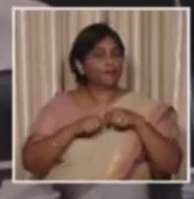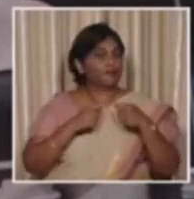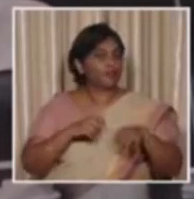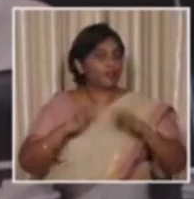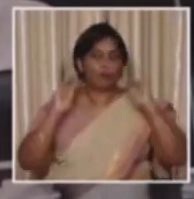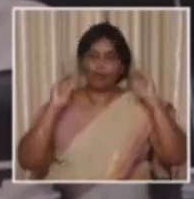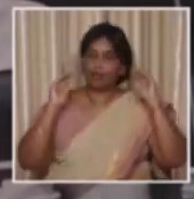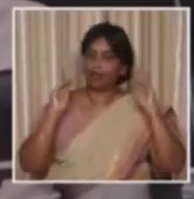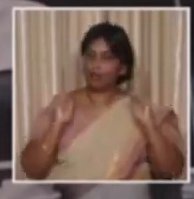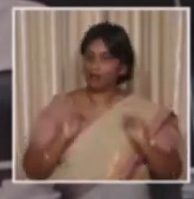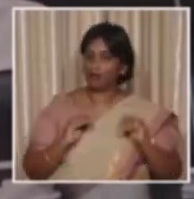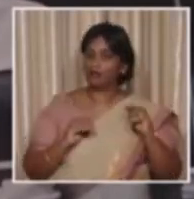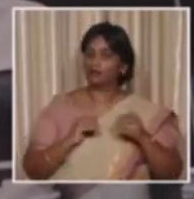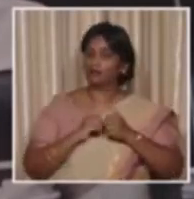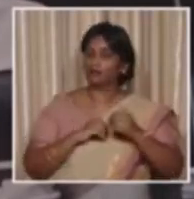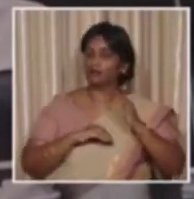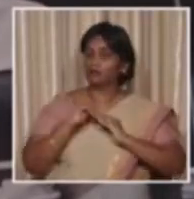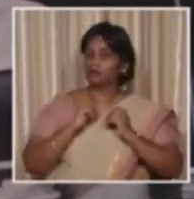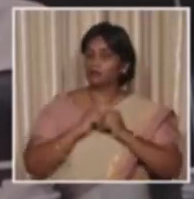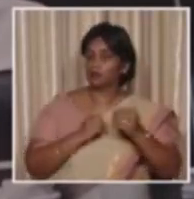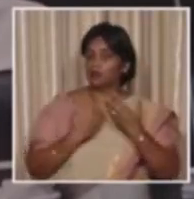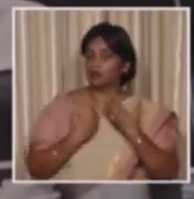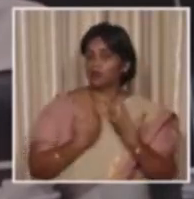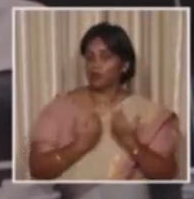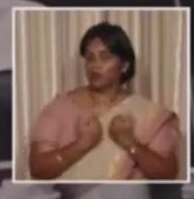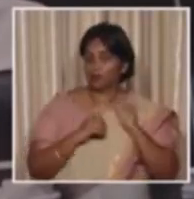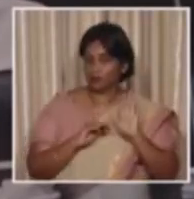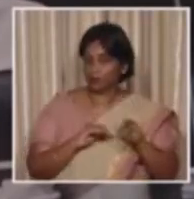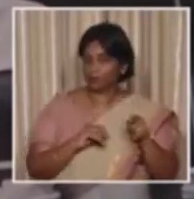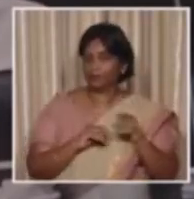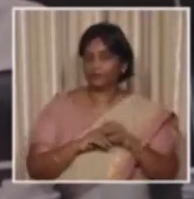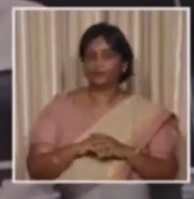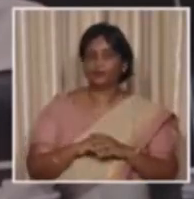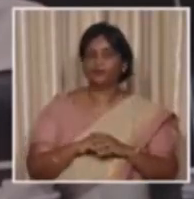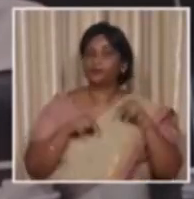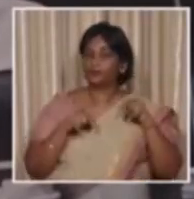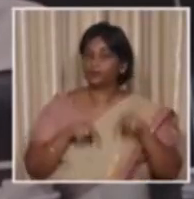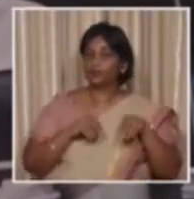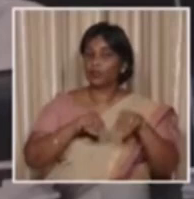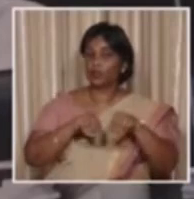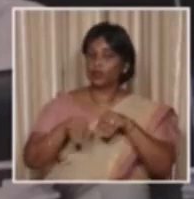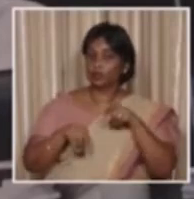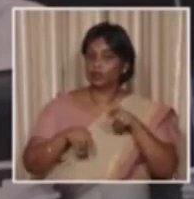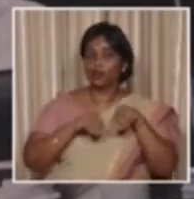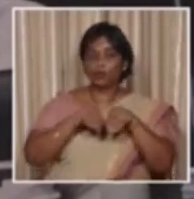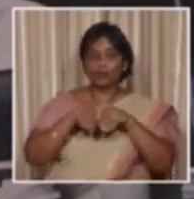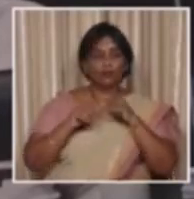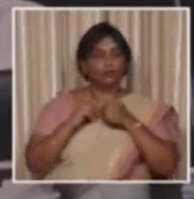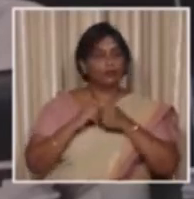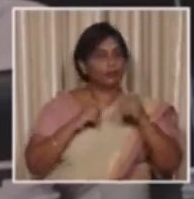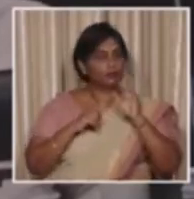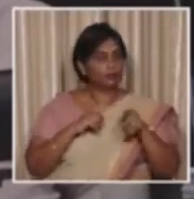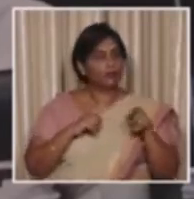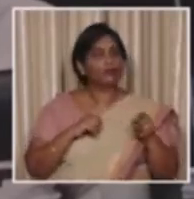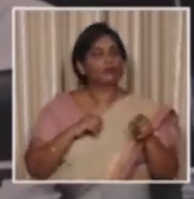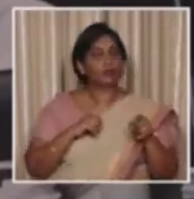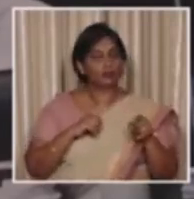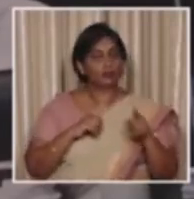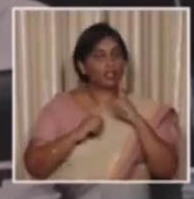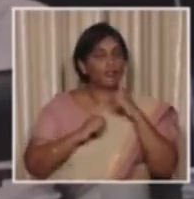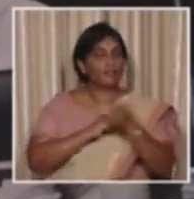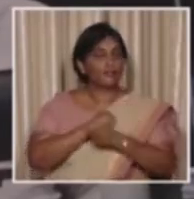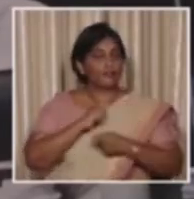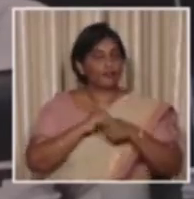அதிகரித்துள்ளமையால் பாரிய நெருக்கடியை எதிர்கொண்டுள்ளனர். கமத்தொழில் மரக்கறி பயிர் செய்கை பழச்செய்கை என்பவற்றில் ஈடுபடும் விவசாயிகள் பாரிய அளவில் உற்பத்தி